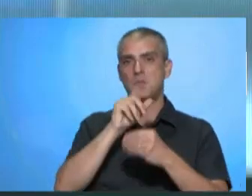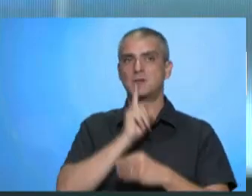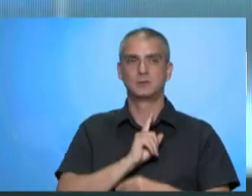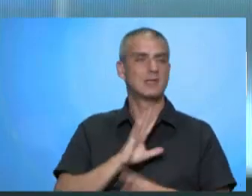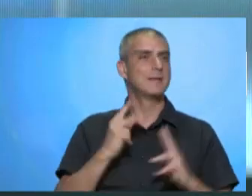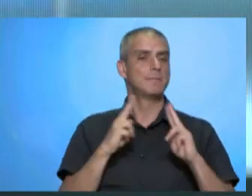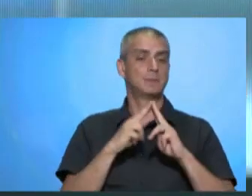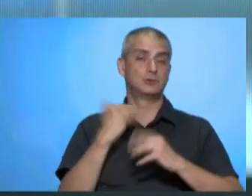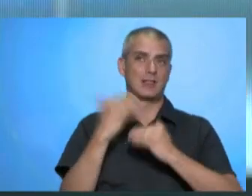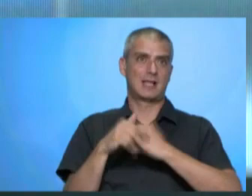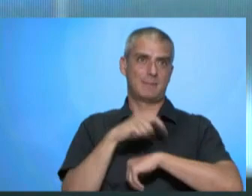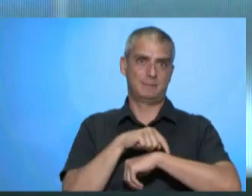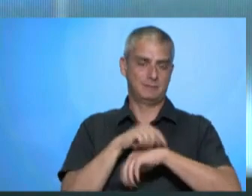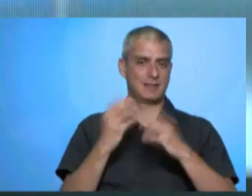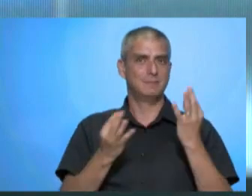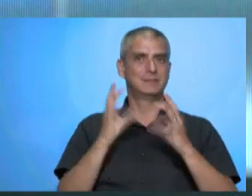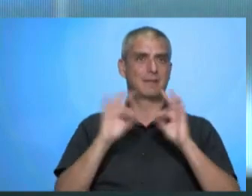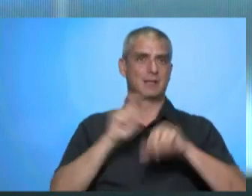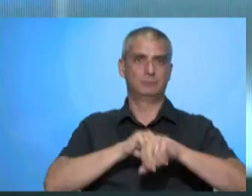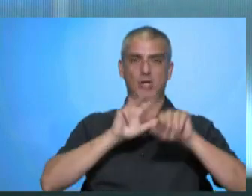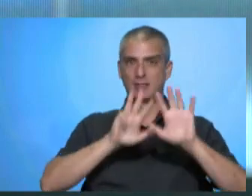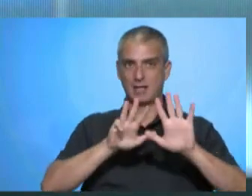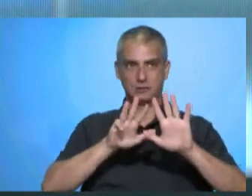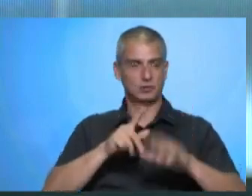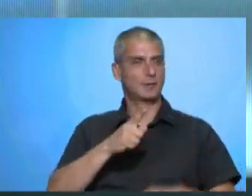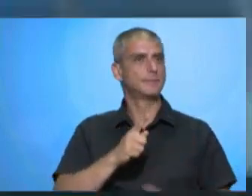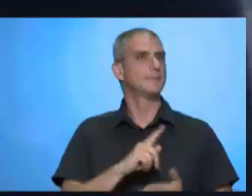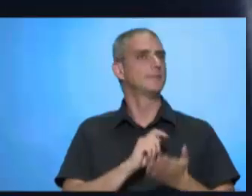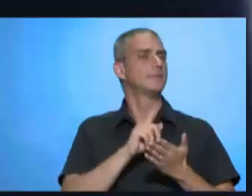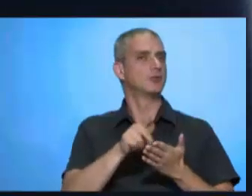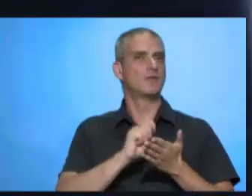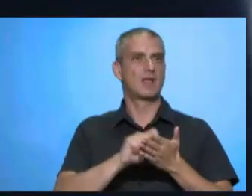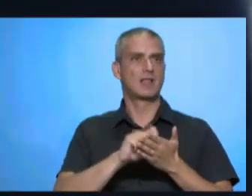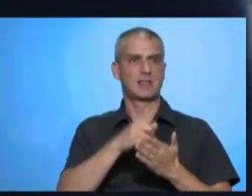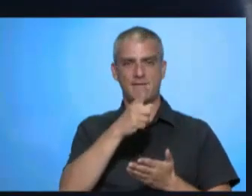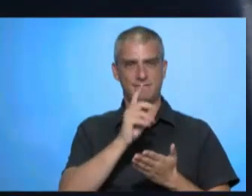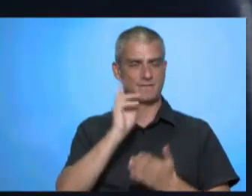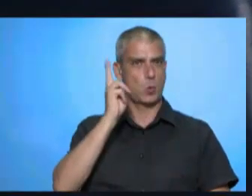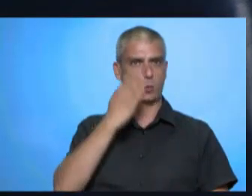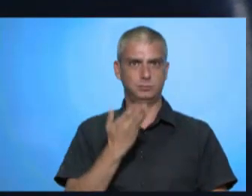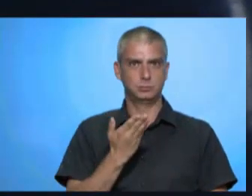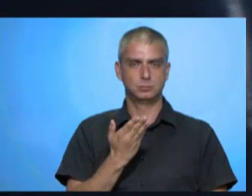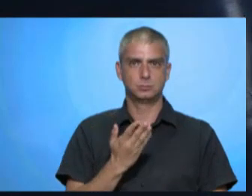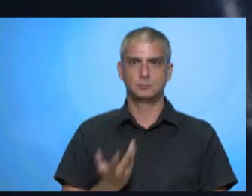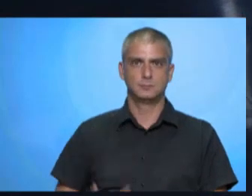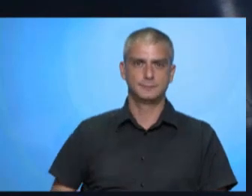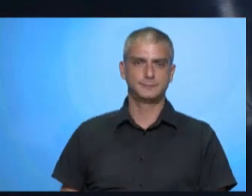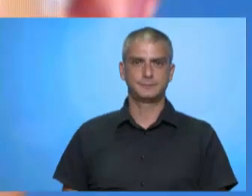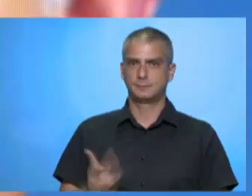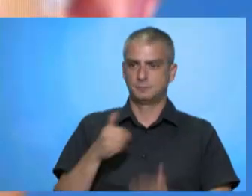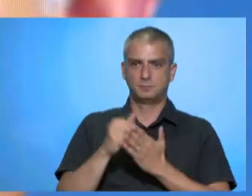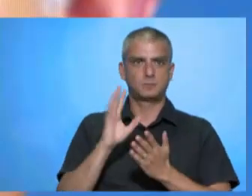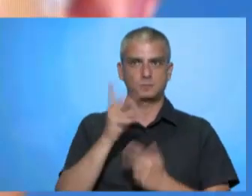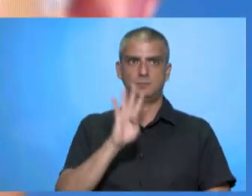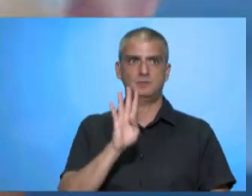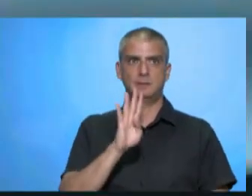תיגמר בזמן, המשחק מתחיל ב-9. תודה רבה לך, גילי. מואב ורדי, ראש חומר חוץ, עכשיו אנחנו איתך בעניין הזה. ובהמשך למה שאמרה גילי, כנראה